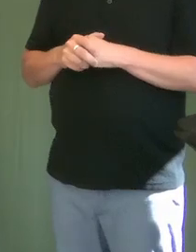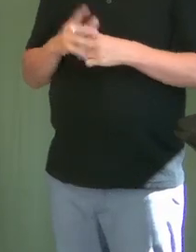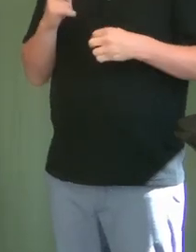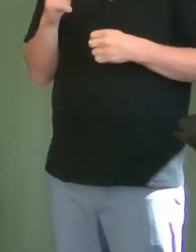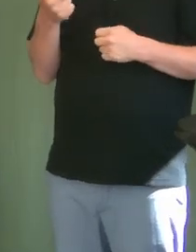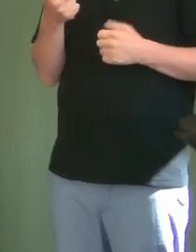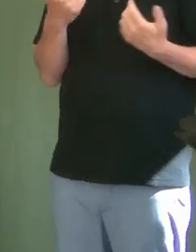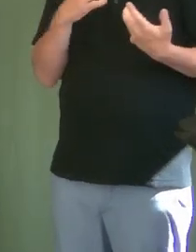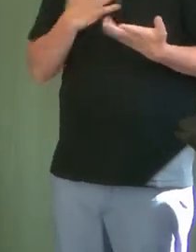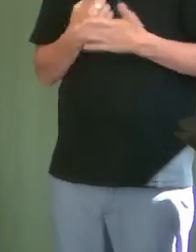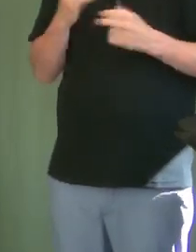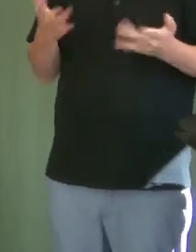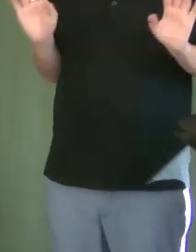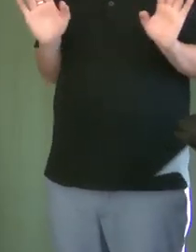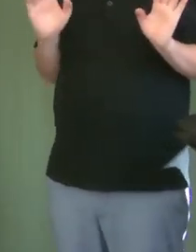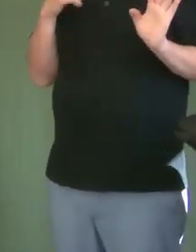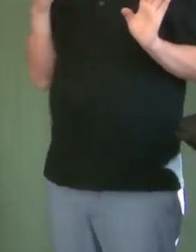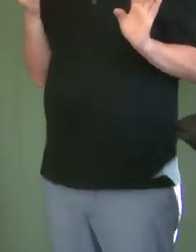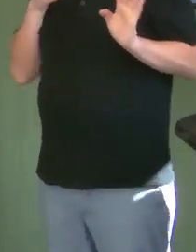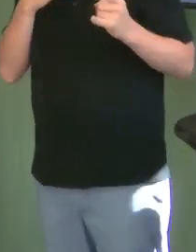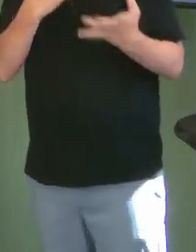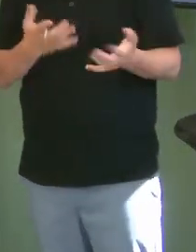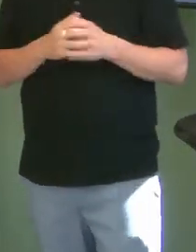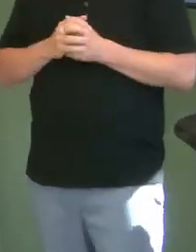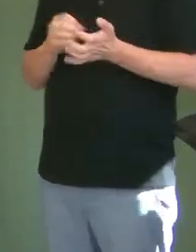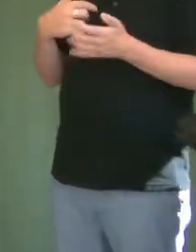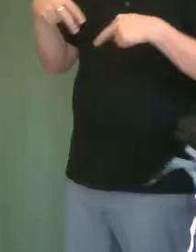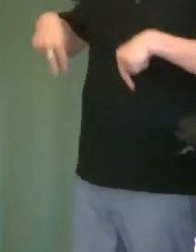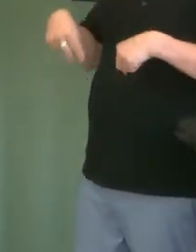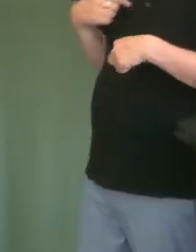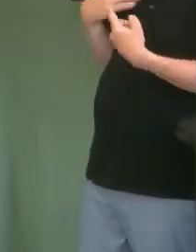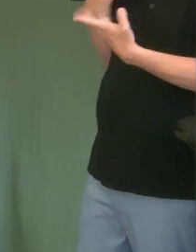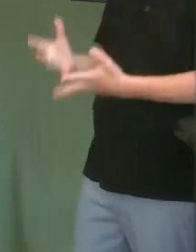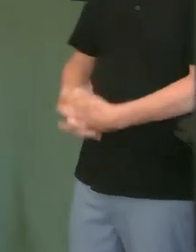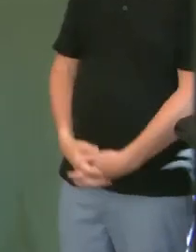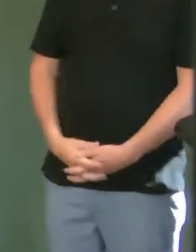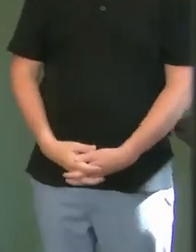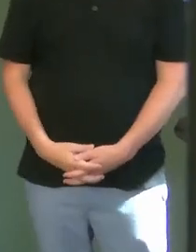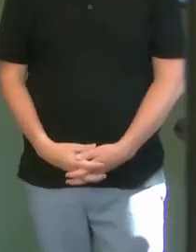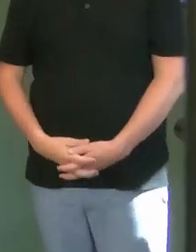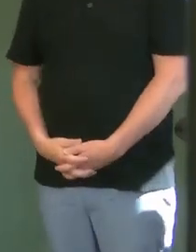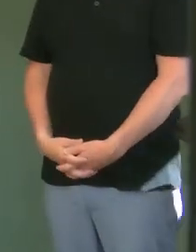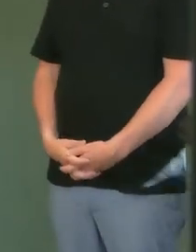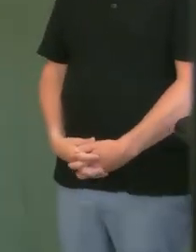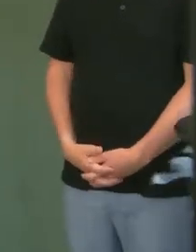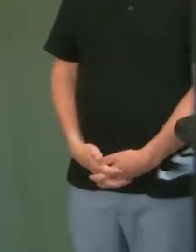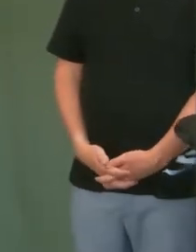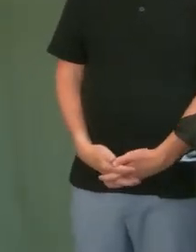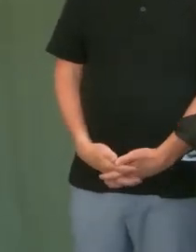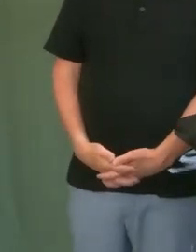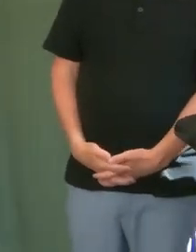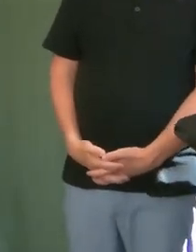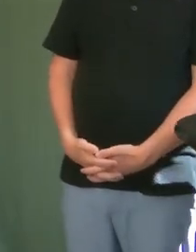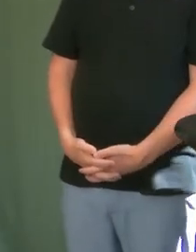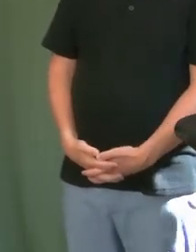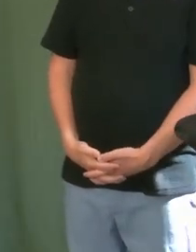det är lite därför vi står här. Precis. Därför vi vänder oss till politiker. Ja, ja, precis. Där är en